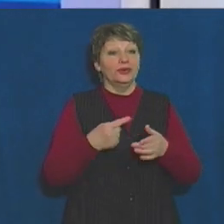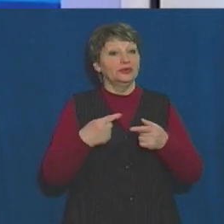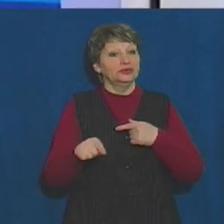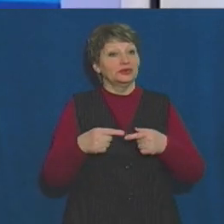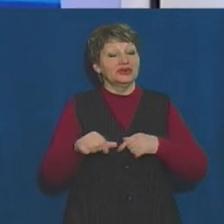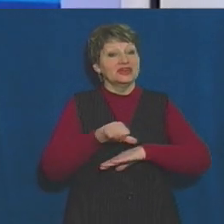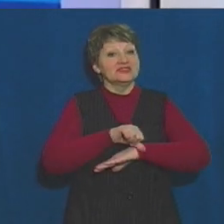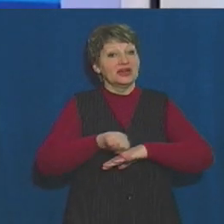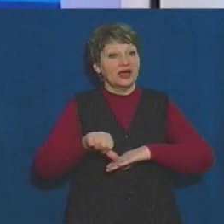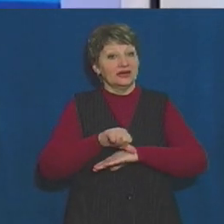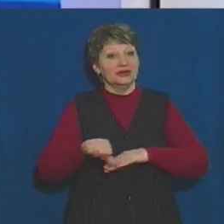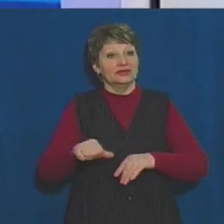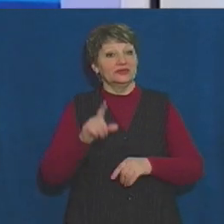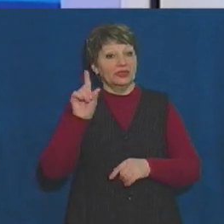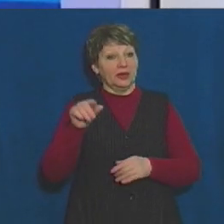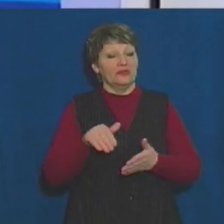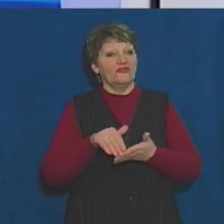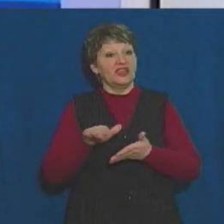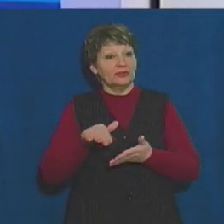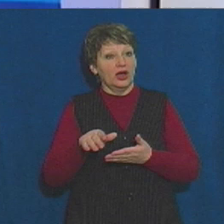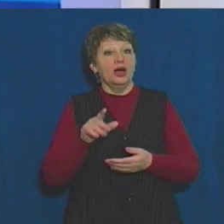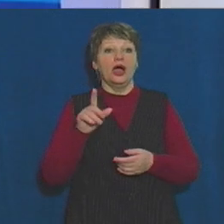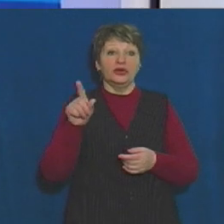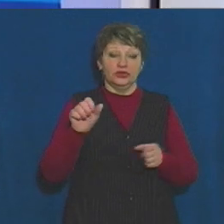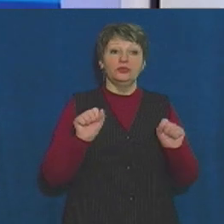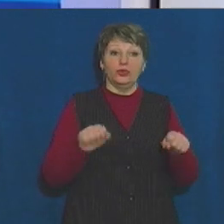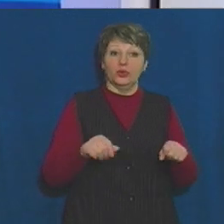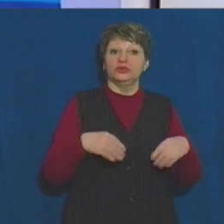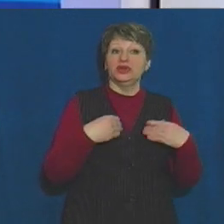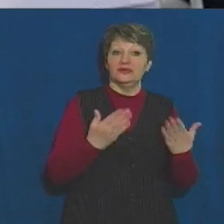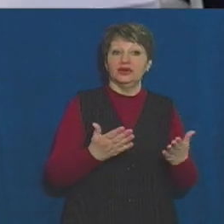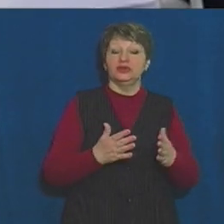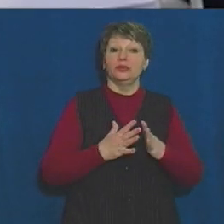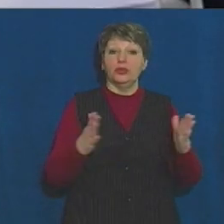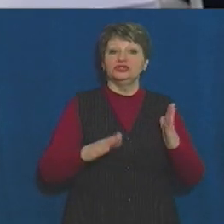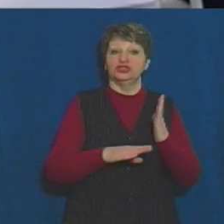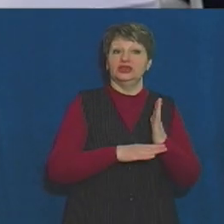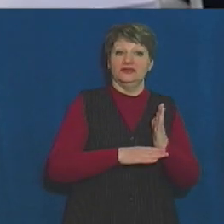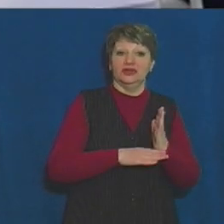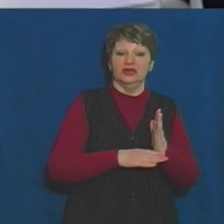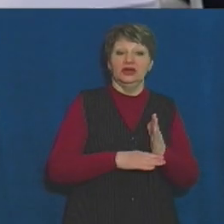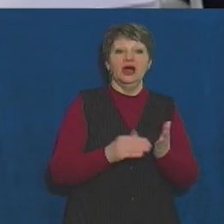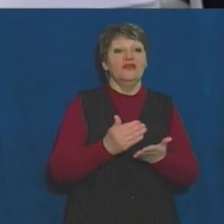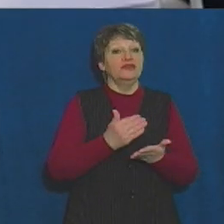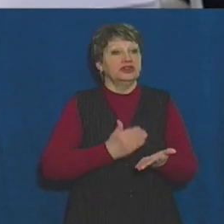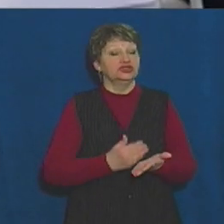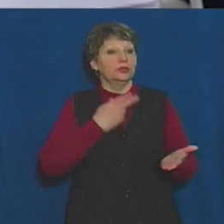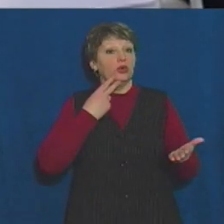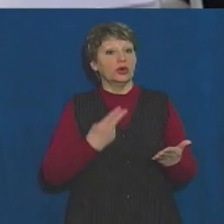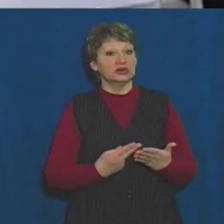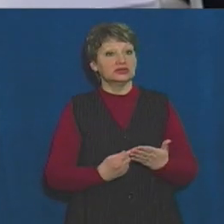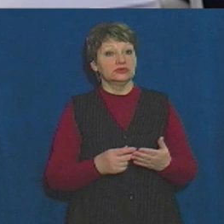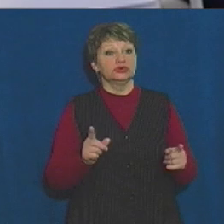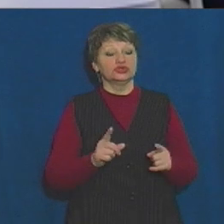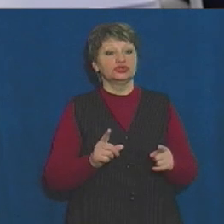кордоном намагаються відмовлятися від них, хоч вони можуть давати і більший приріст деревини, але врешті це показує, що заразом з